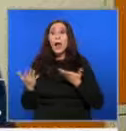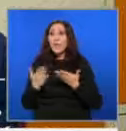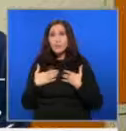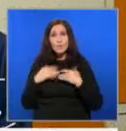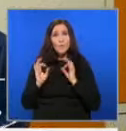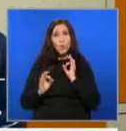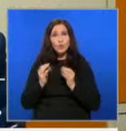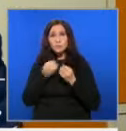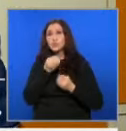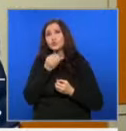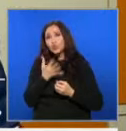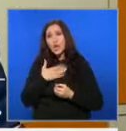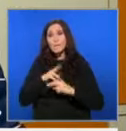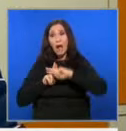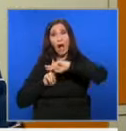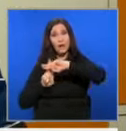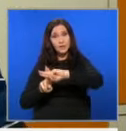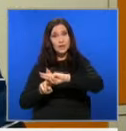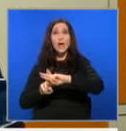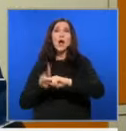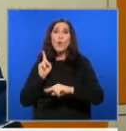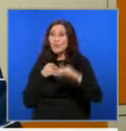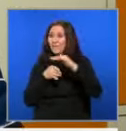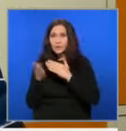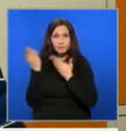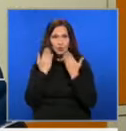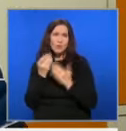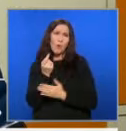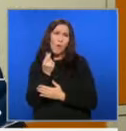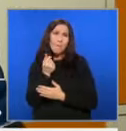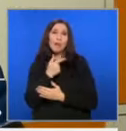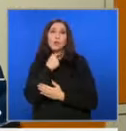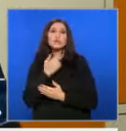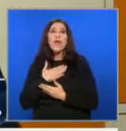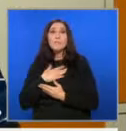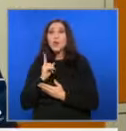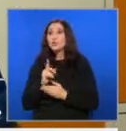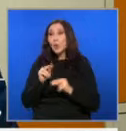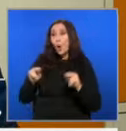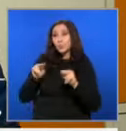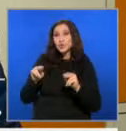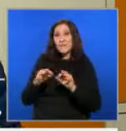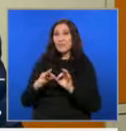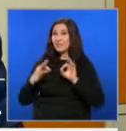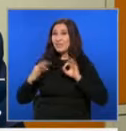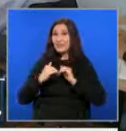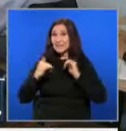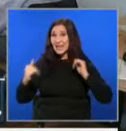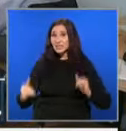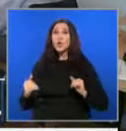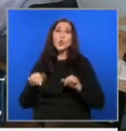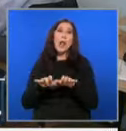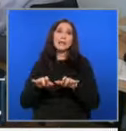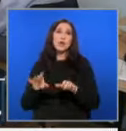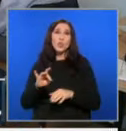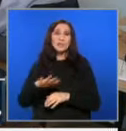има карантиниране, което е вътре в самото училище. Съвсем малко брой проверки има, които се обучават от разстояние в електронна среда. За